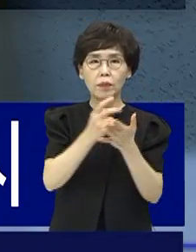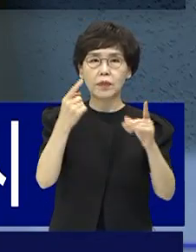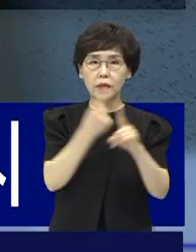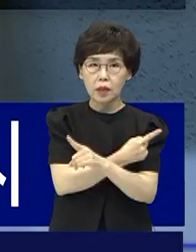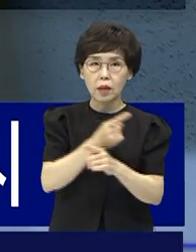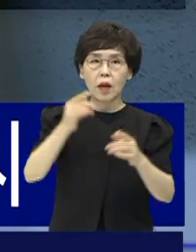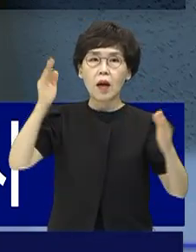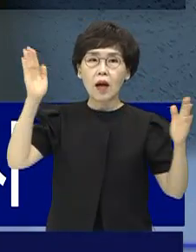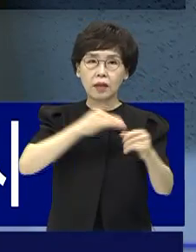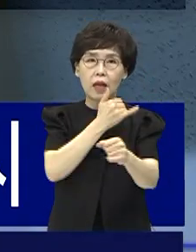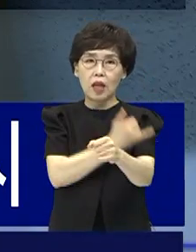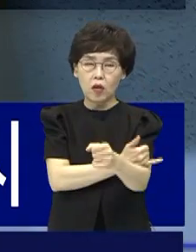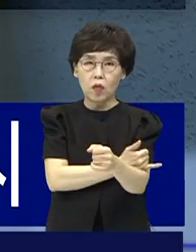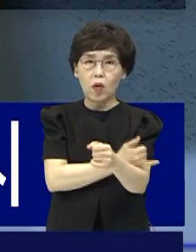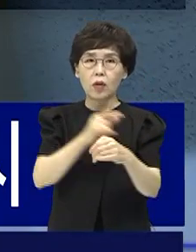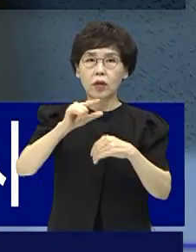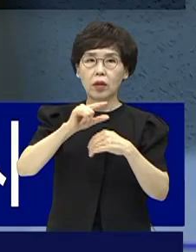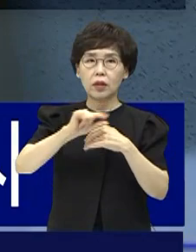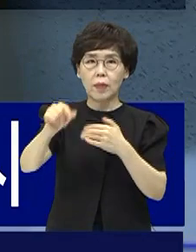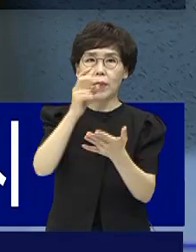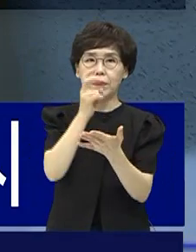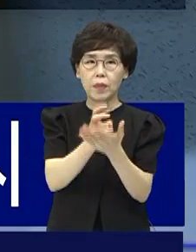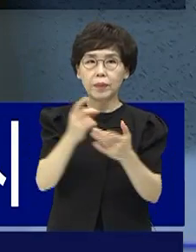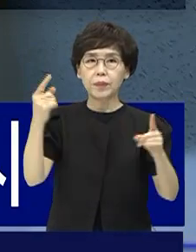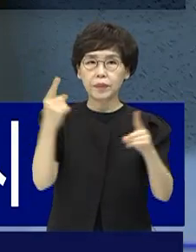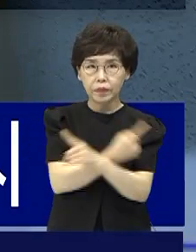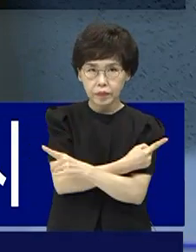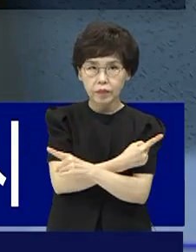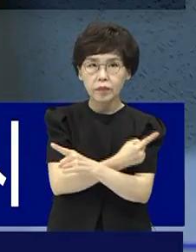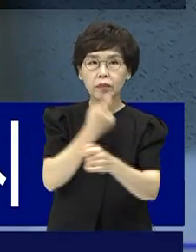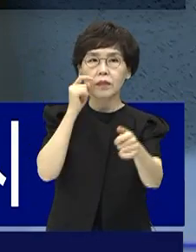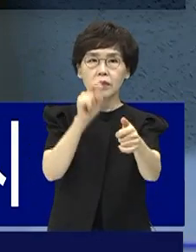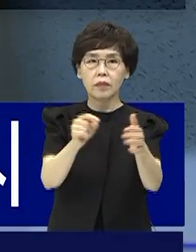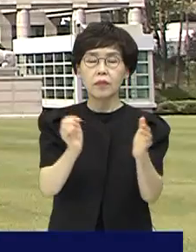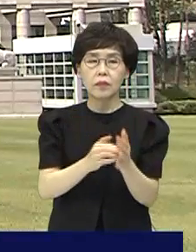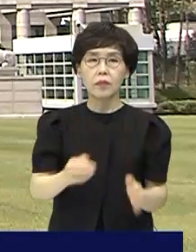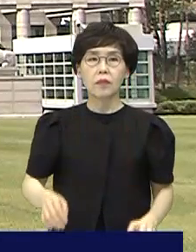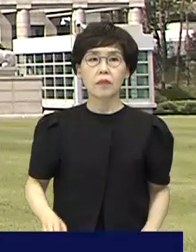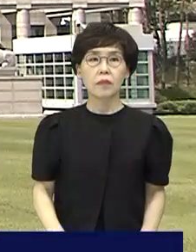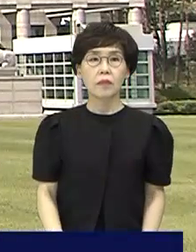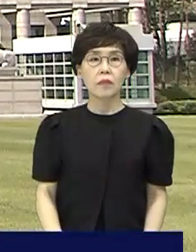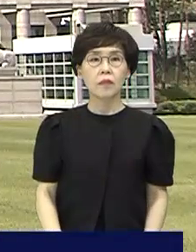개정을 추진하라고 지시했습니다. 김기태 기자입니다.